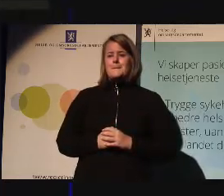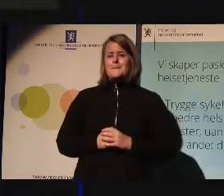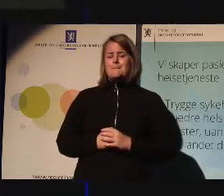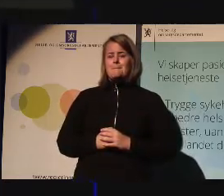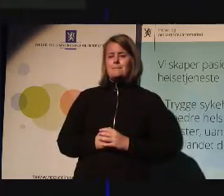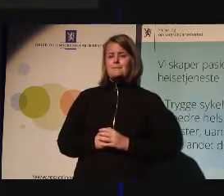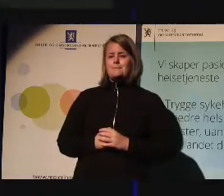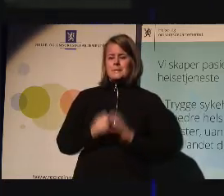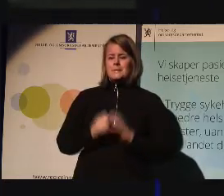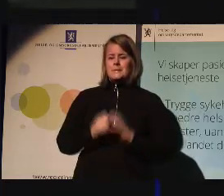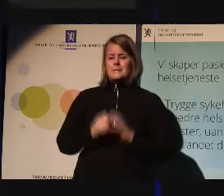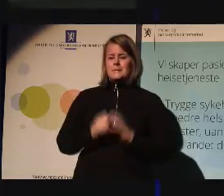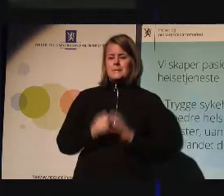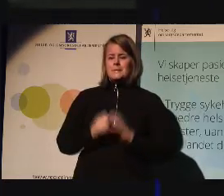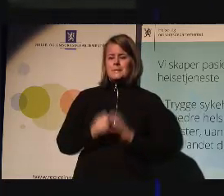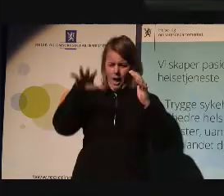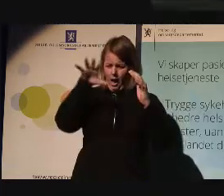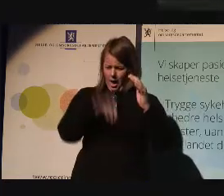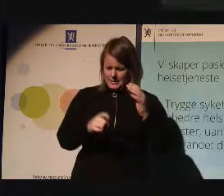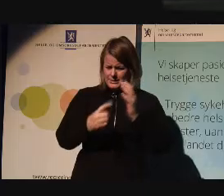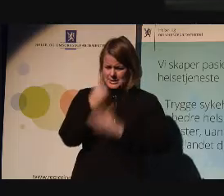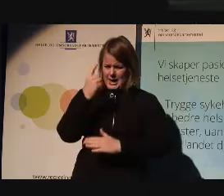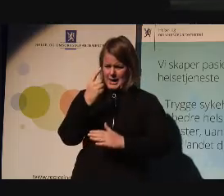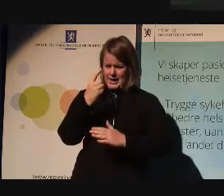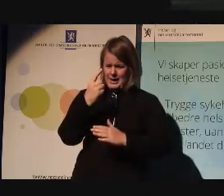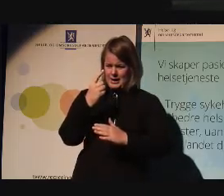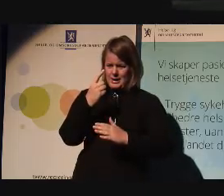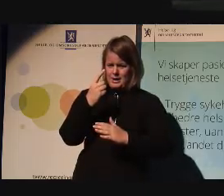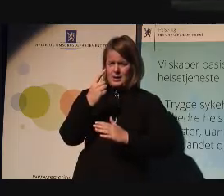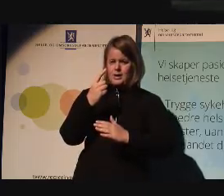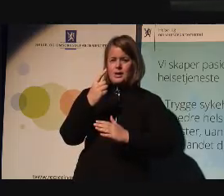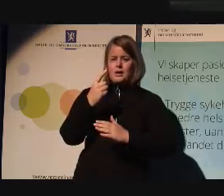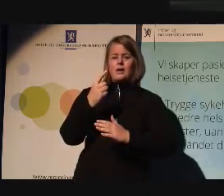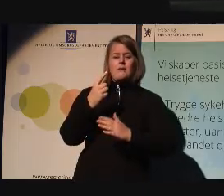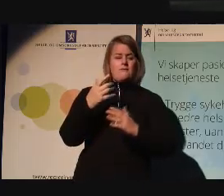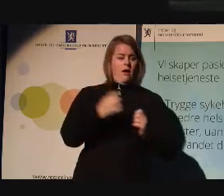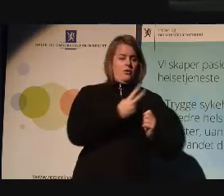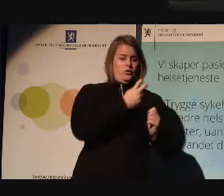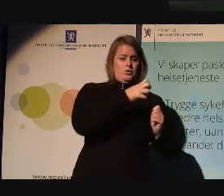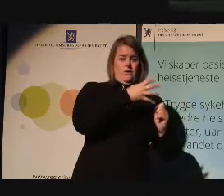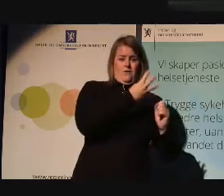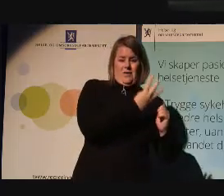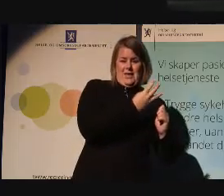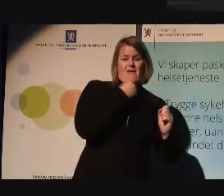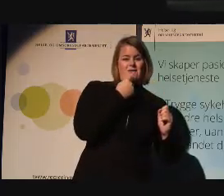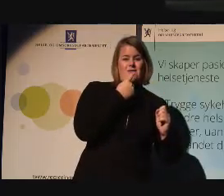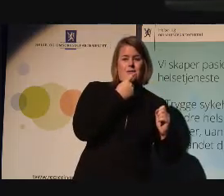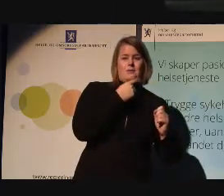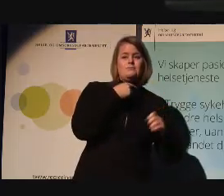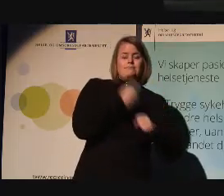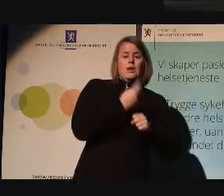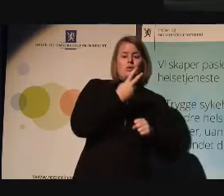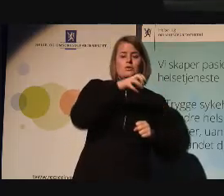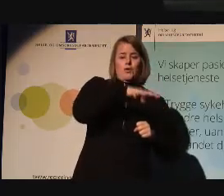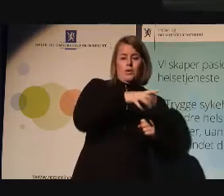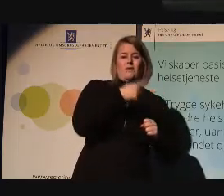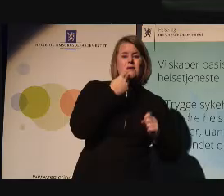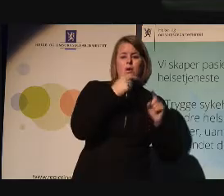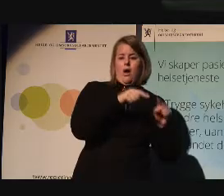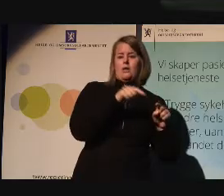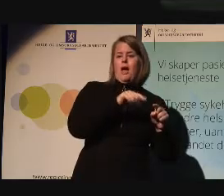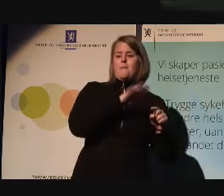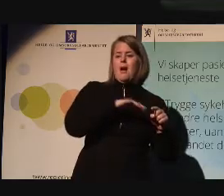Alt hadde skjedd etter at barnevernet hadde overtatt omsorgen for henne i 2004 i februar, 14 i februar.